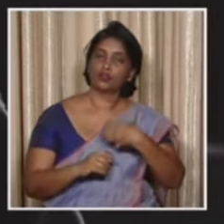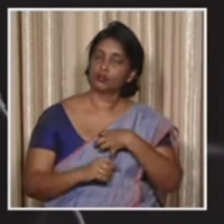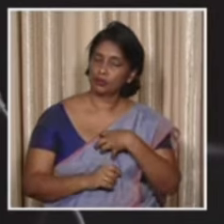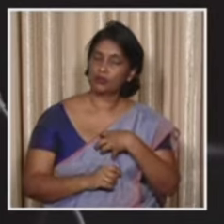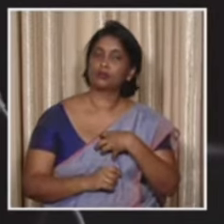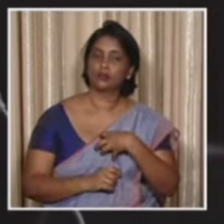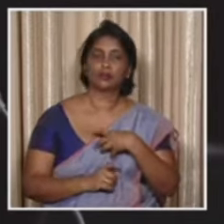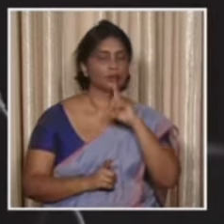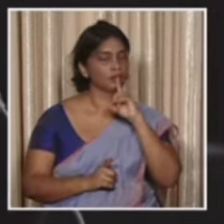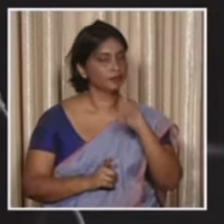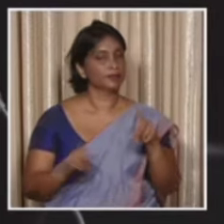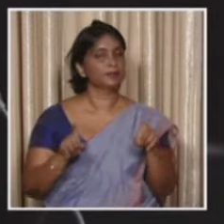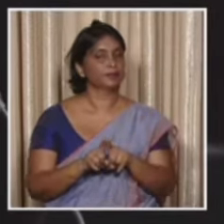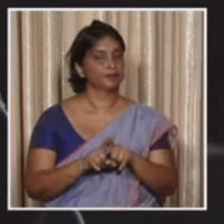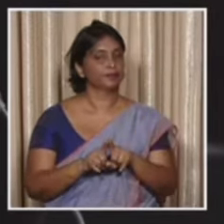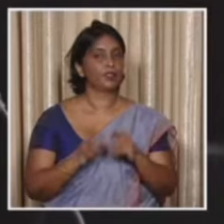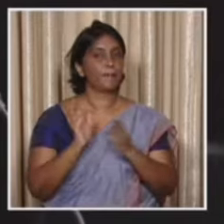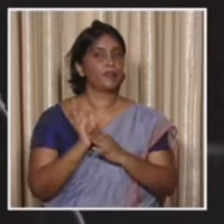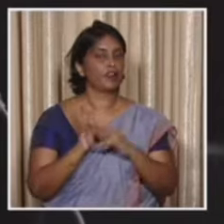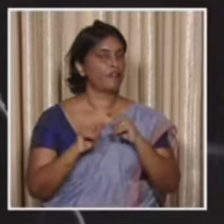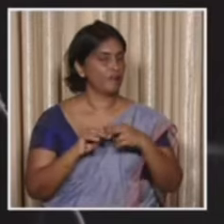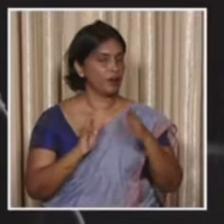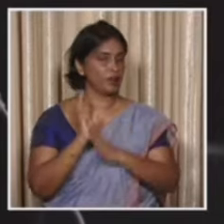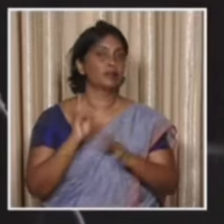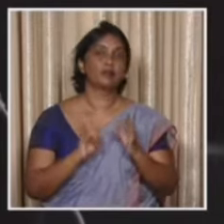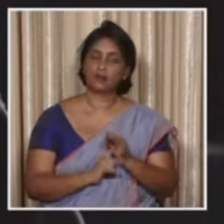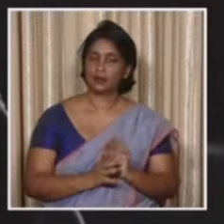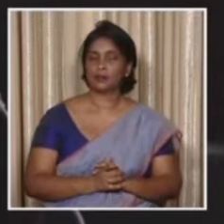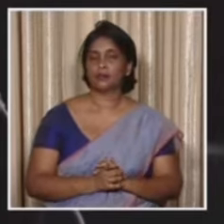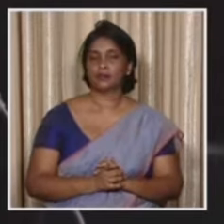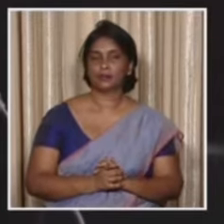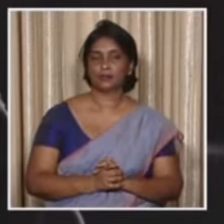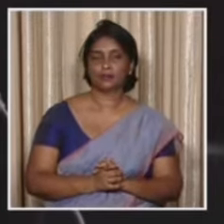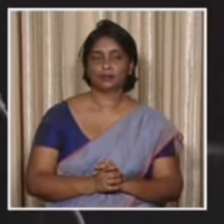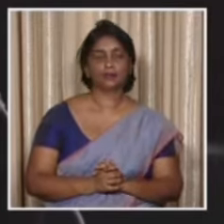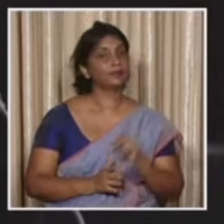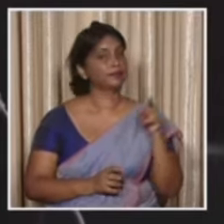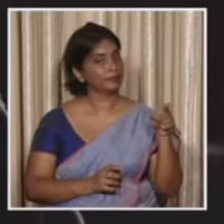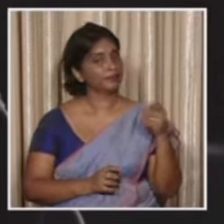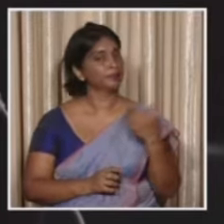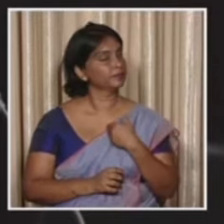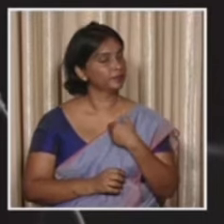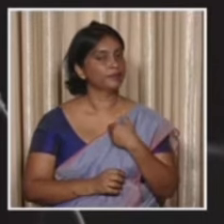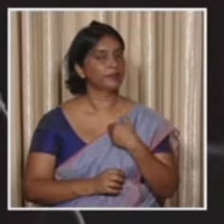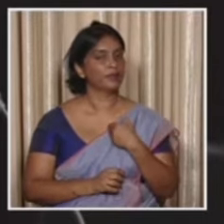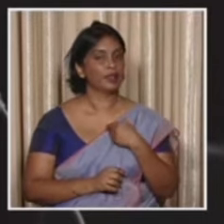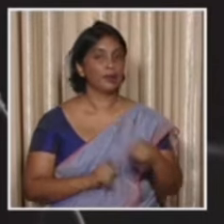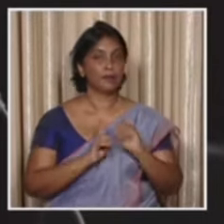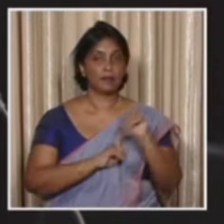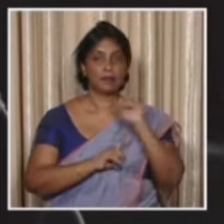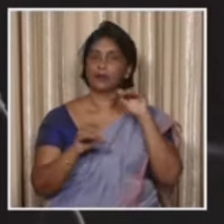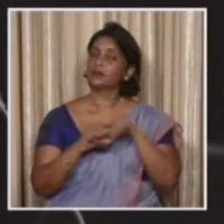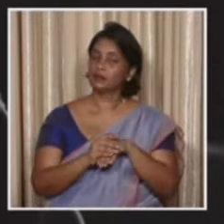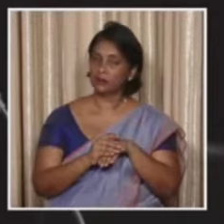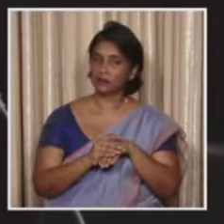அபி ஹதாபேதாக நைவாகேம மில்ரோய் ஃபர்னாண்டோ மெத்துமான் எத்துமான் நெக்க மம மே பார்லிமெண்ட்